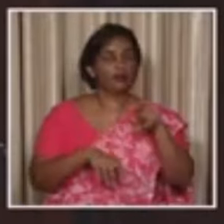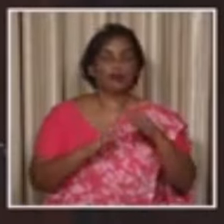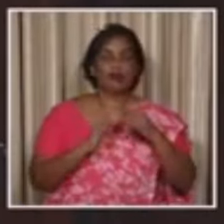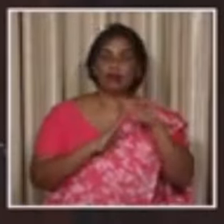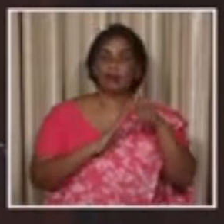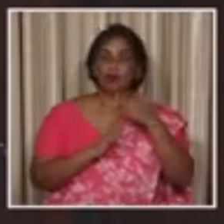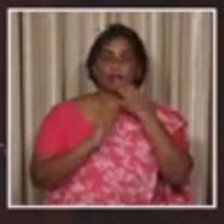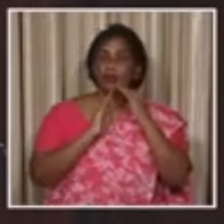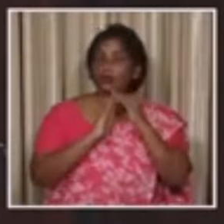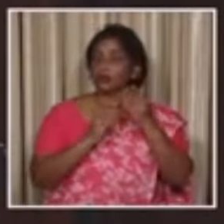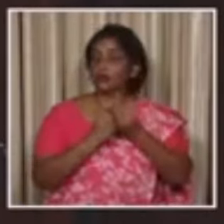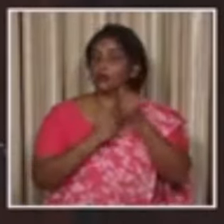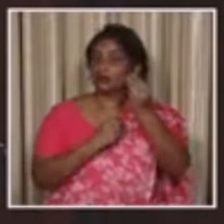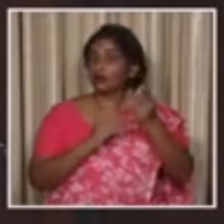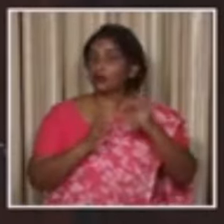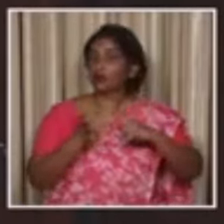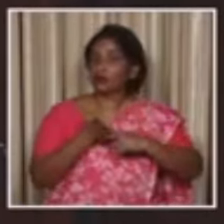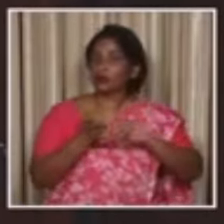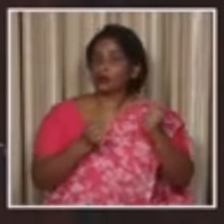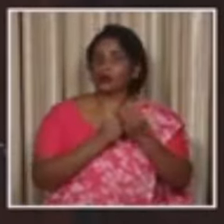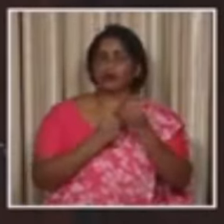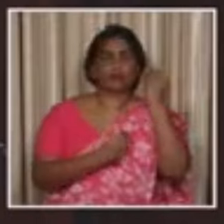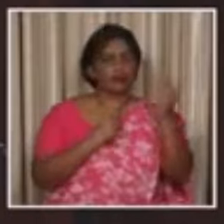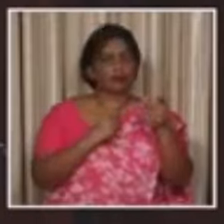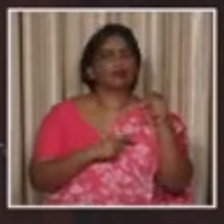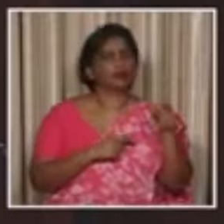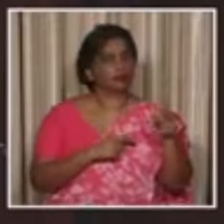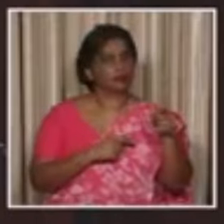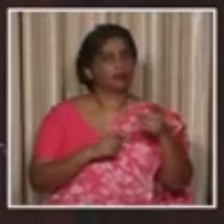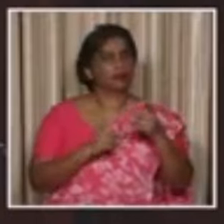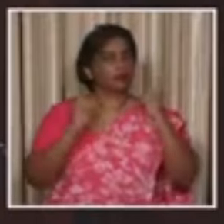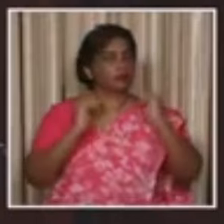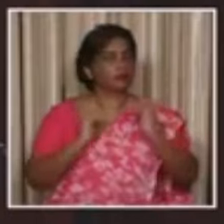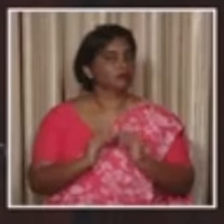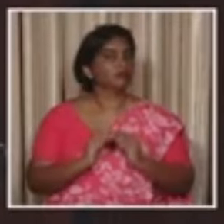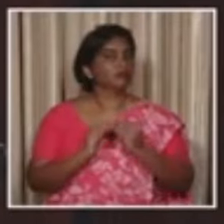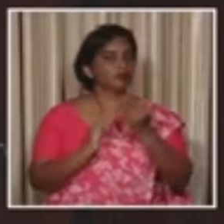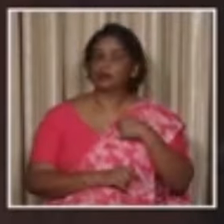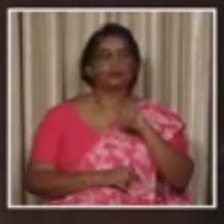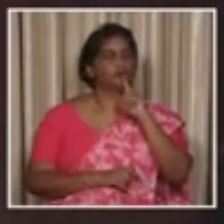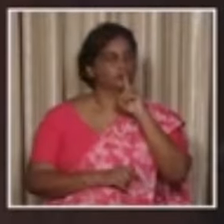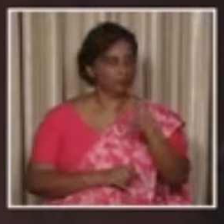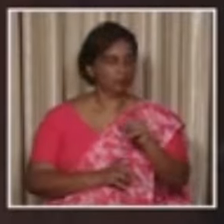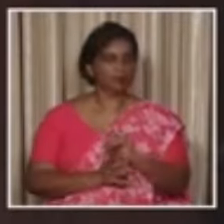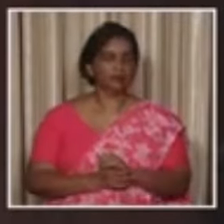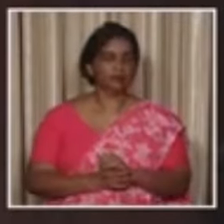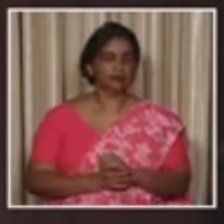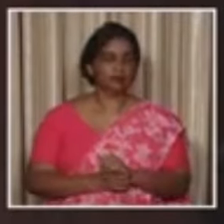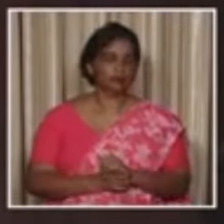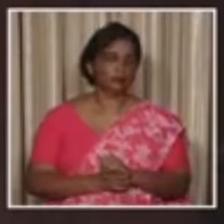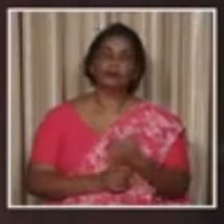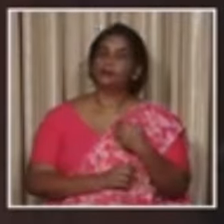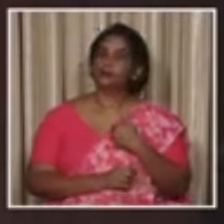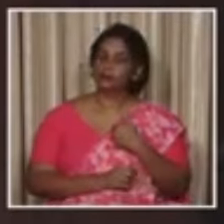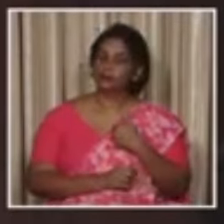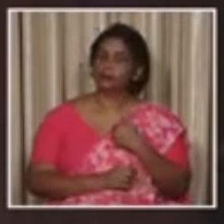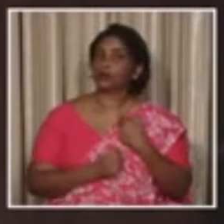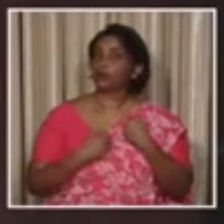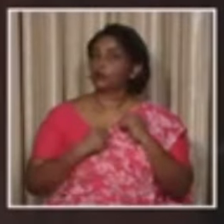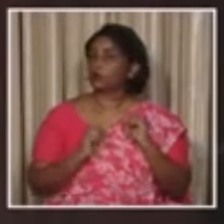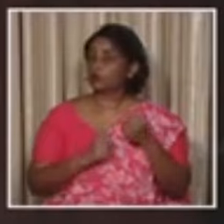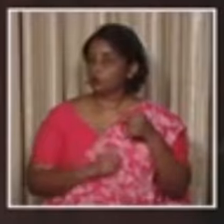ගම්බද පාසලවලට දෙන්න තියෙන උපකරණ ලබා දෙන්න. එතකොට තමයි අපිට මේ ක්‍රීඩාව දියුණු කරගන්න පුළුවන්කම ලැබෙන්නේ. මම උත්සාහ